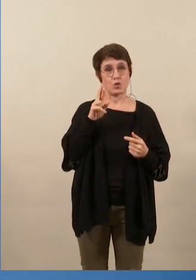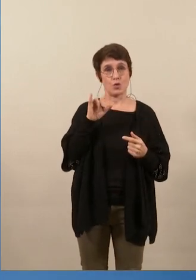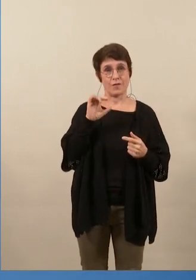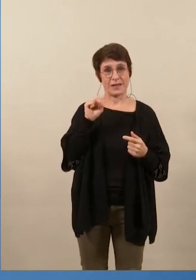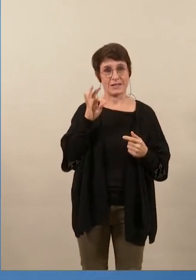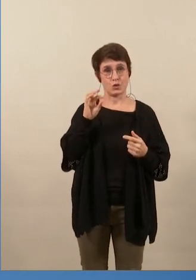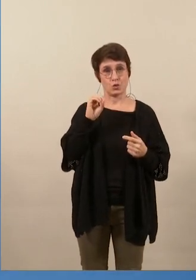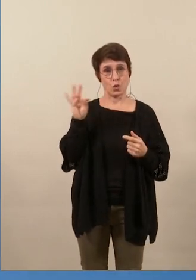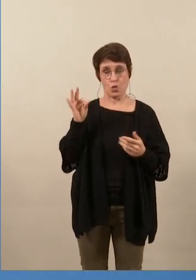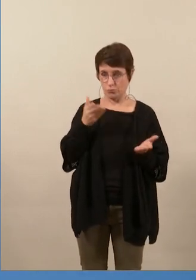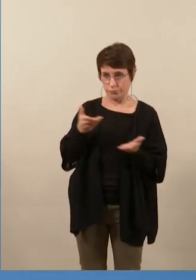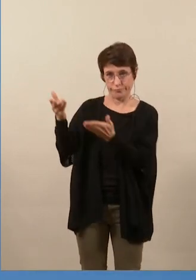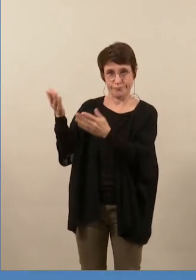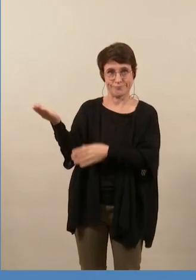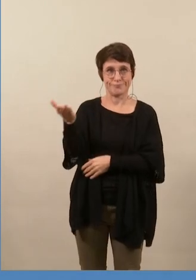la